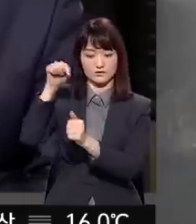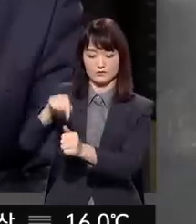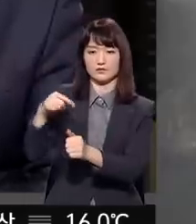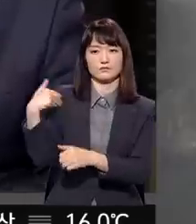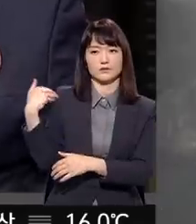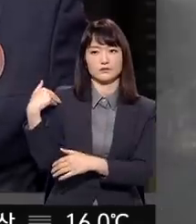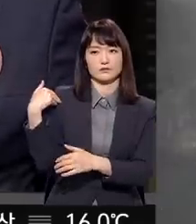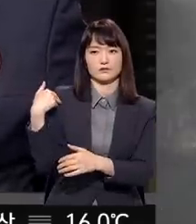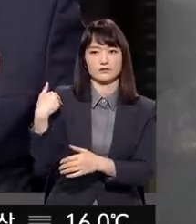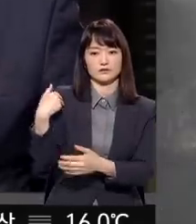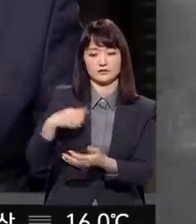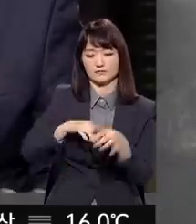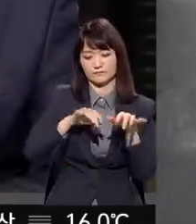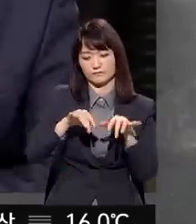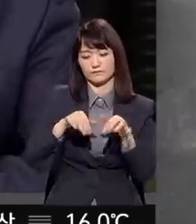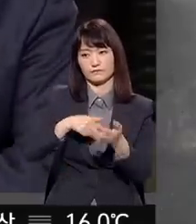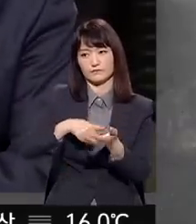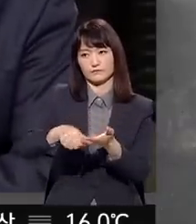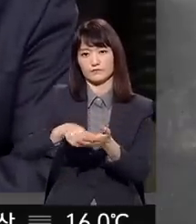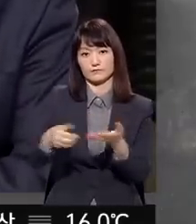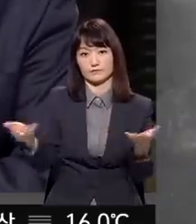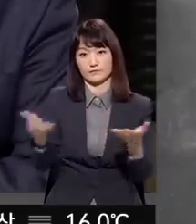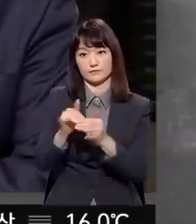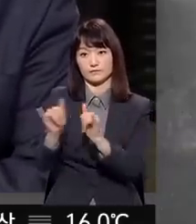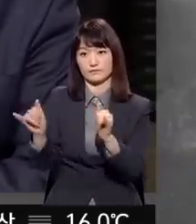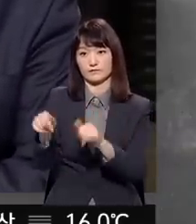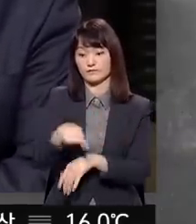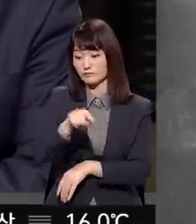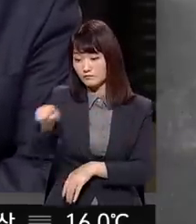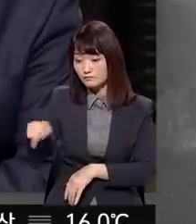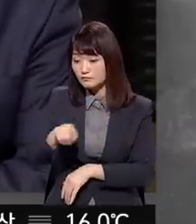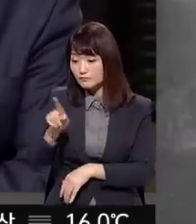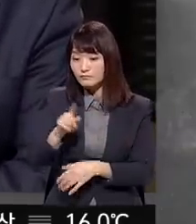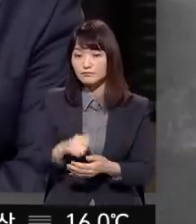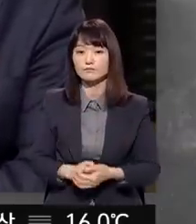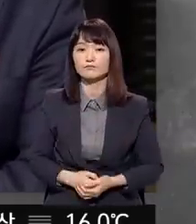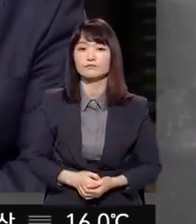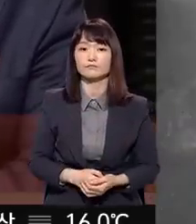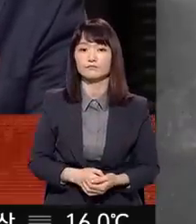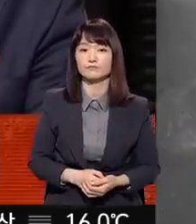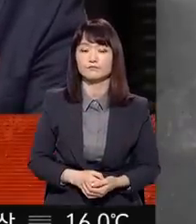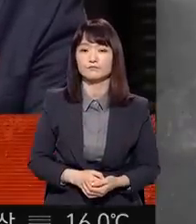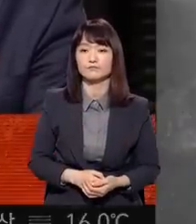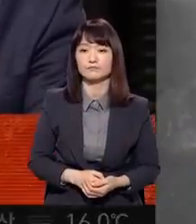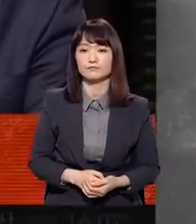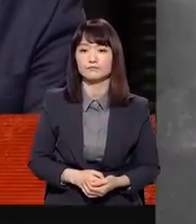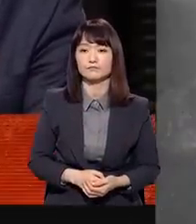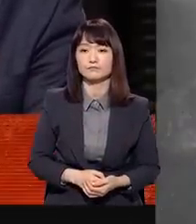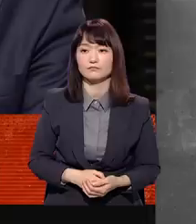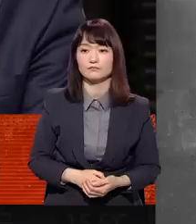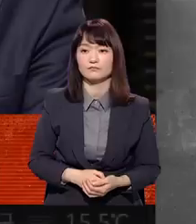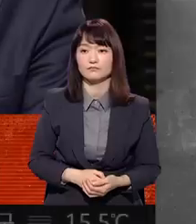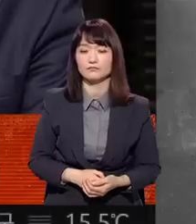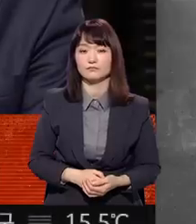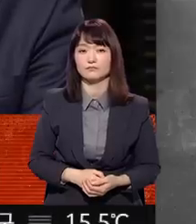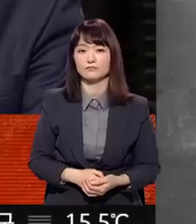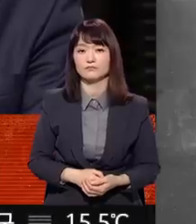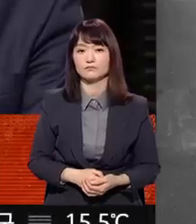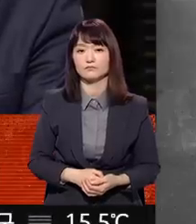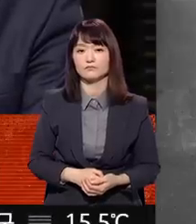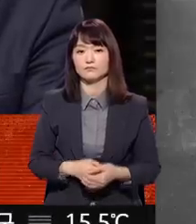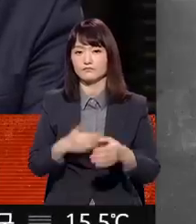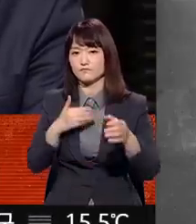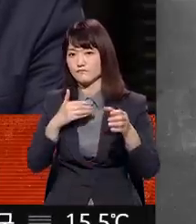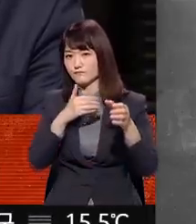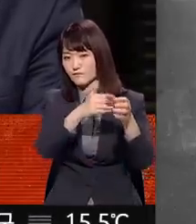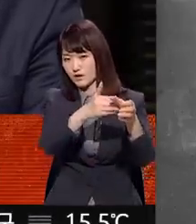모르겠지만 그걸 삭제를 시킨 다음에 네. 직원들에게 뭐가 됐든 그 보낸 직원들 중에는 그 저격 글을 쓴 당사자도 있었을